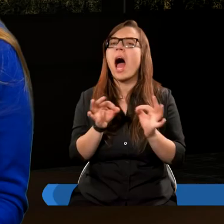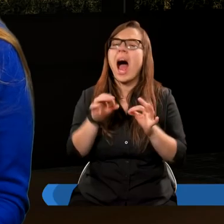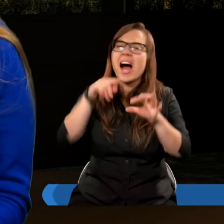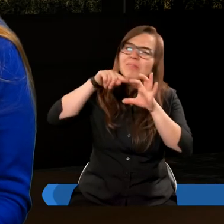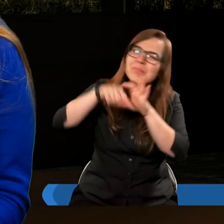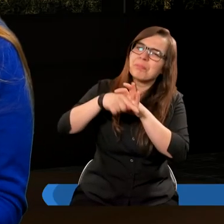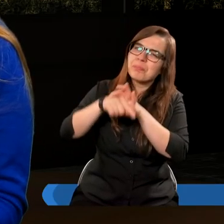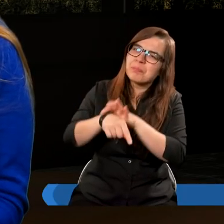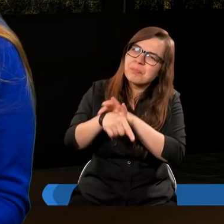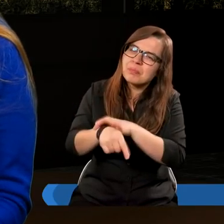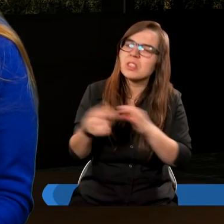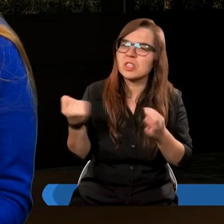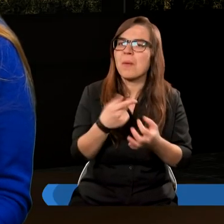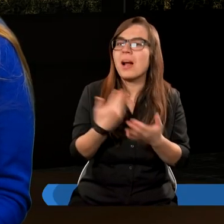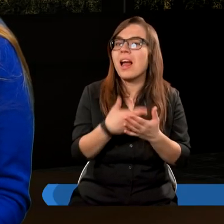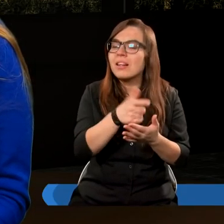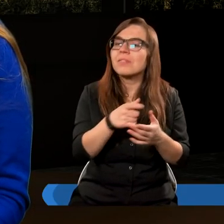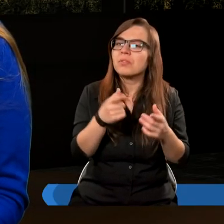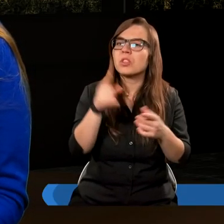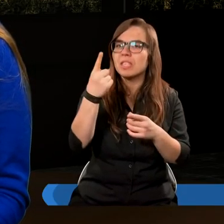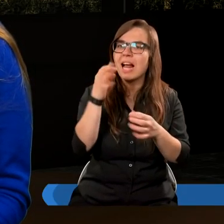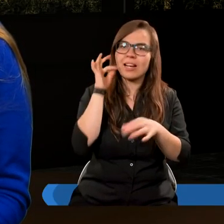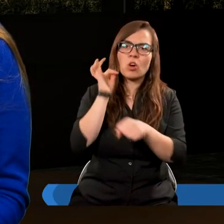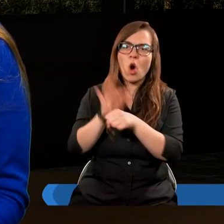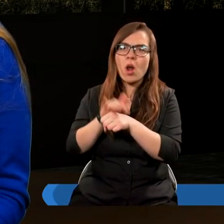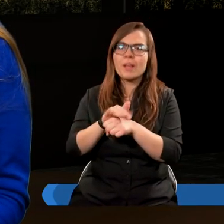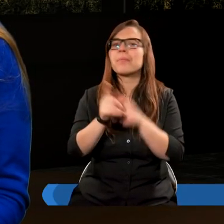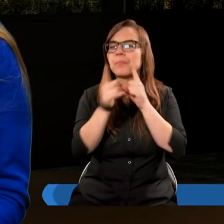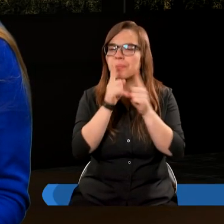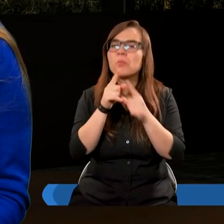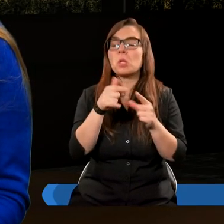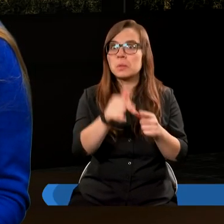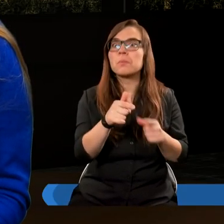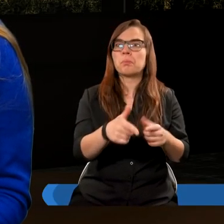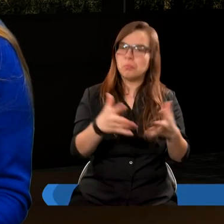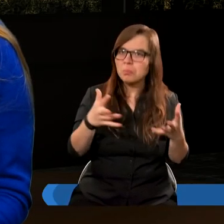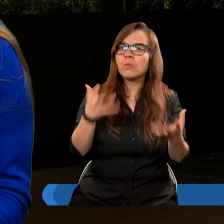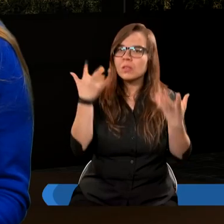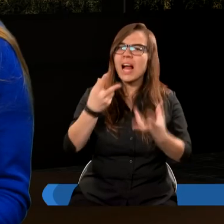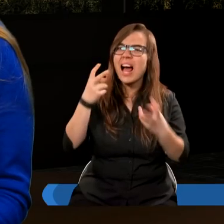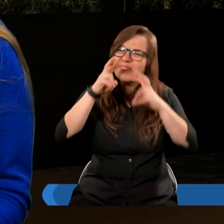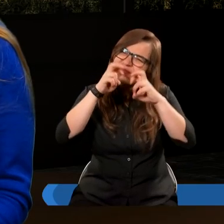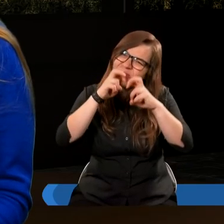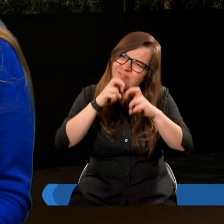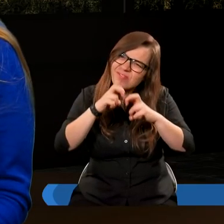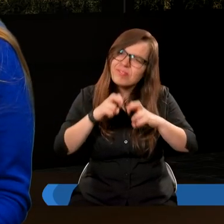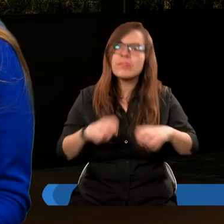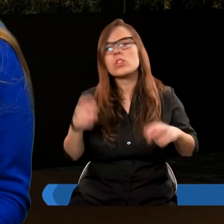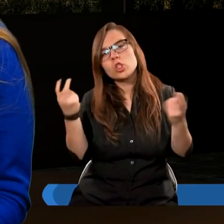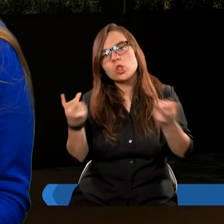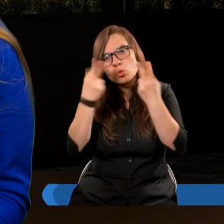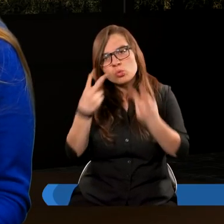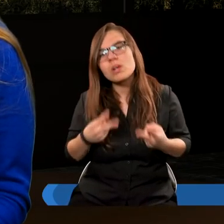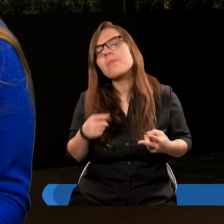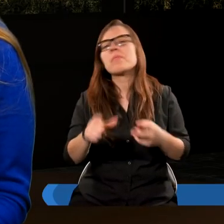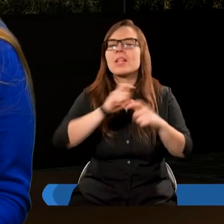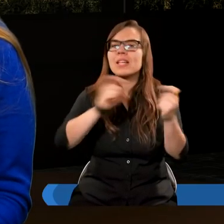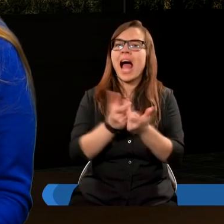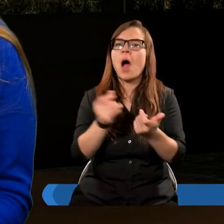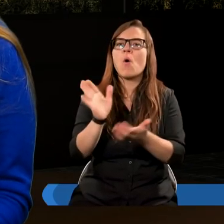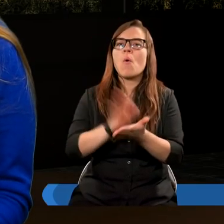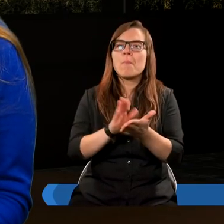dokładnie. Ostatnio rozmawiałam z jedną moją koleżanką, która podjęła takie wyzwanie biblijne, żeby w bardzo krótkim czasie przeczytać całą